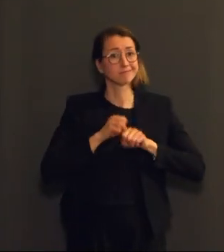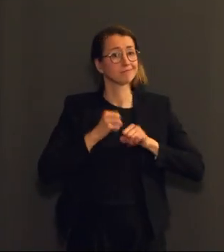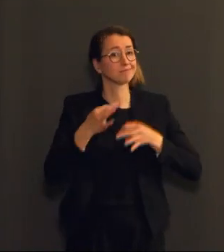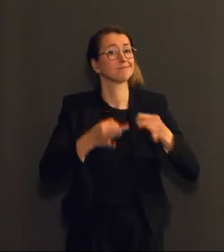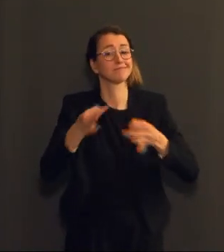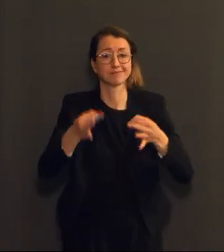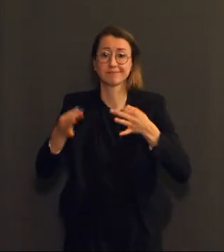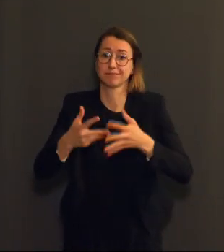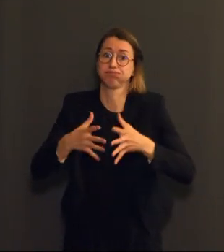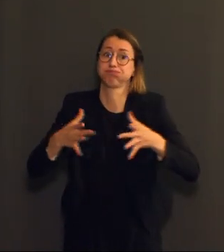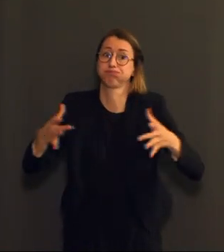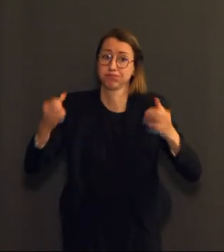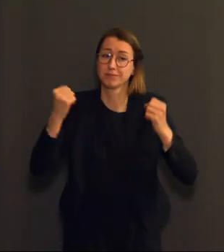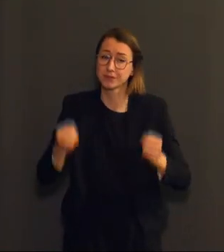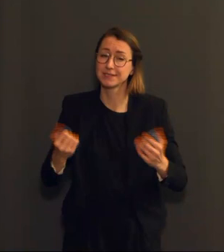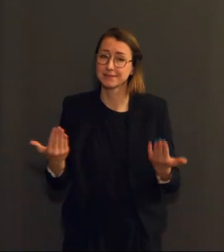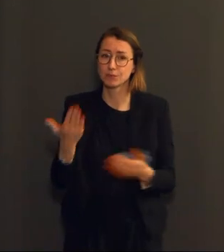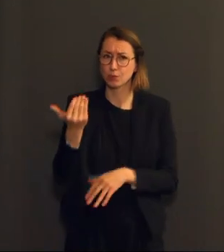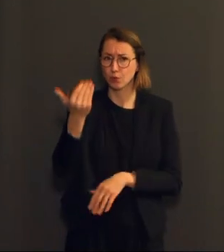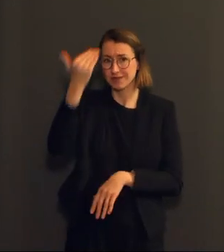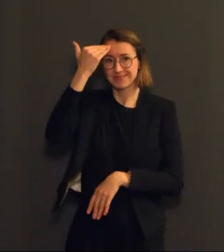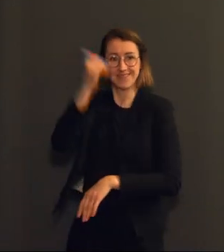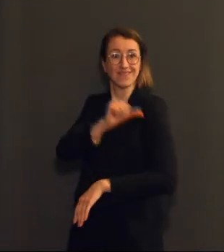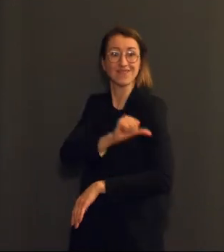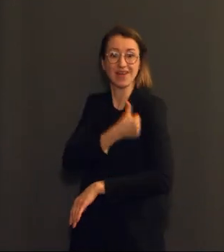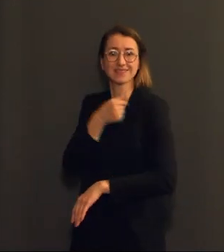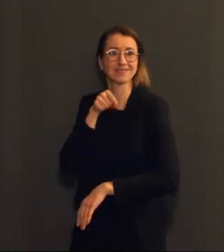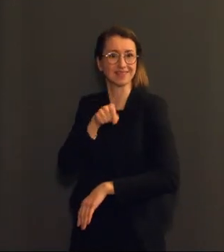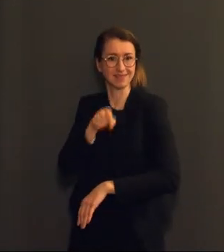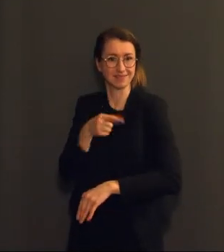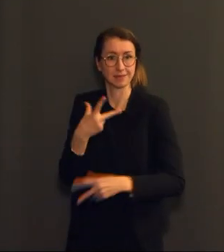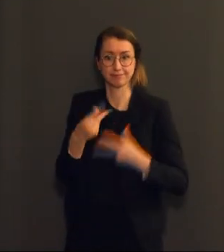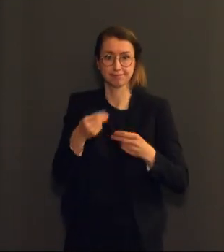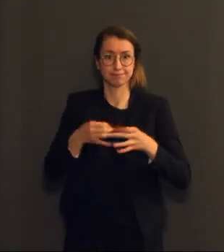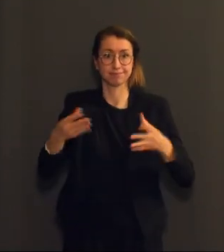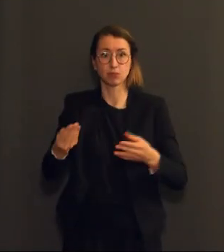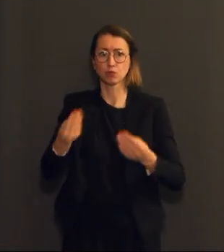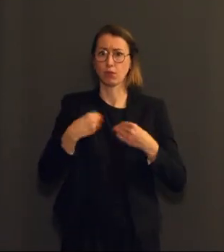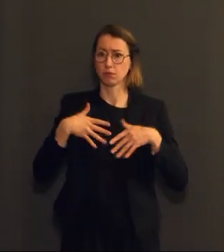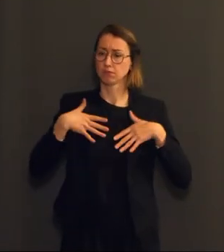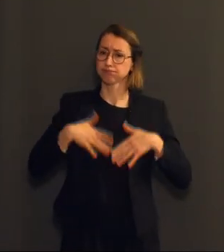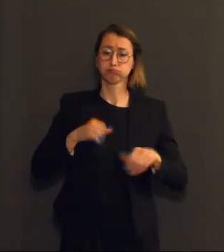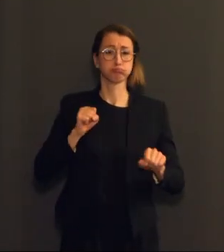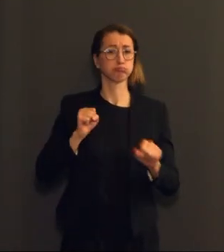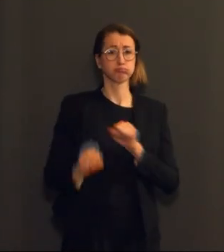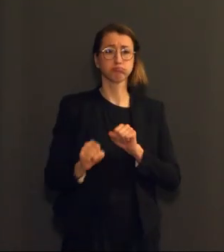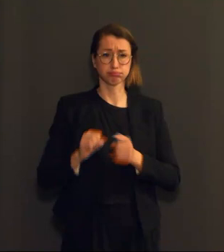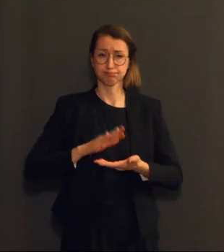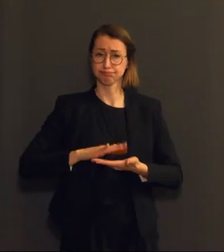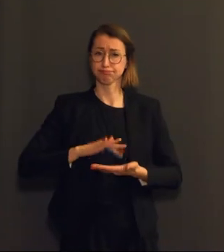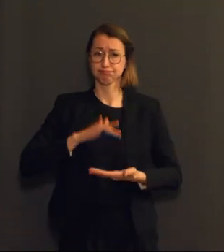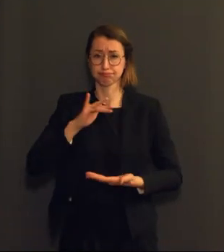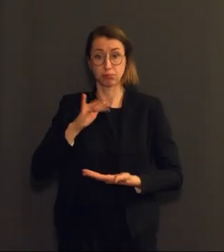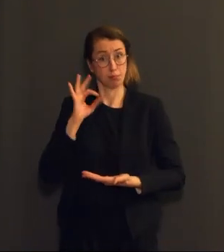sait que les anticorps générés par la vaccination sont efficaces, mais un peu moins efficaces contre un